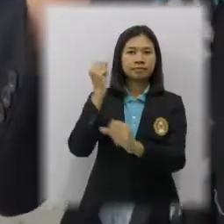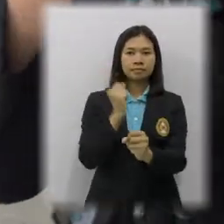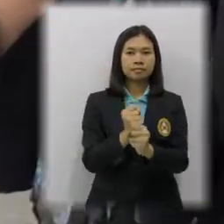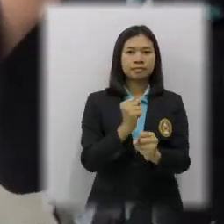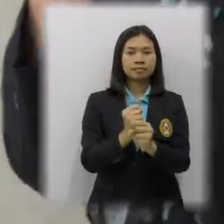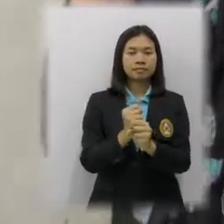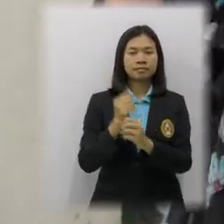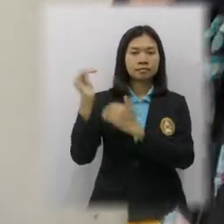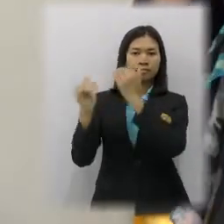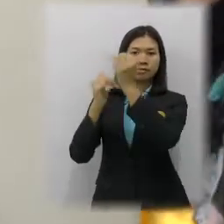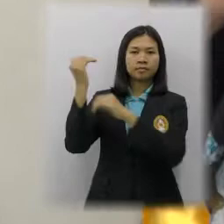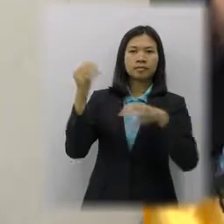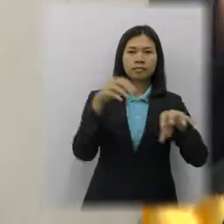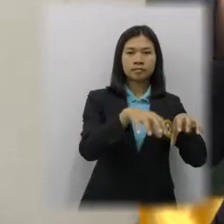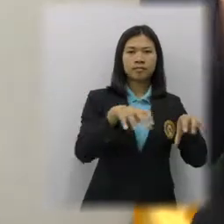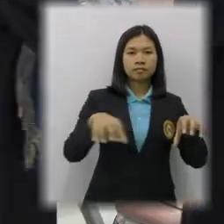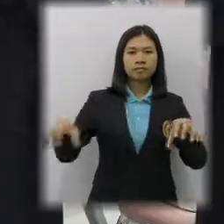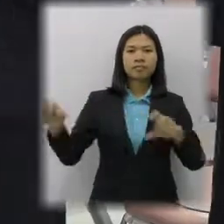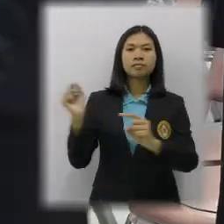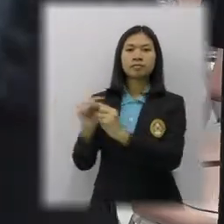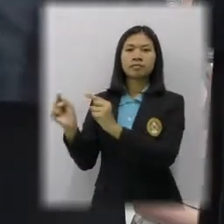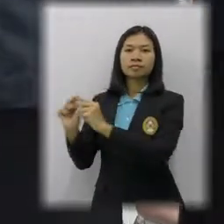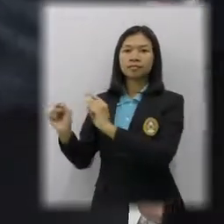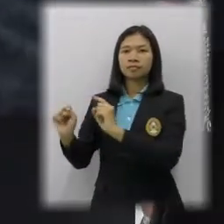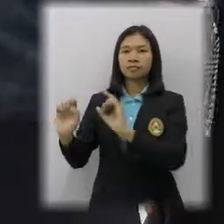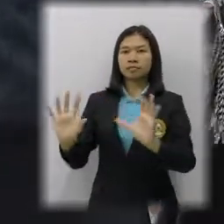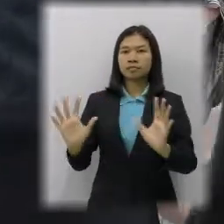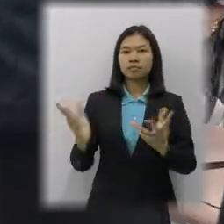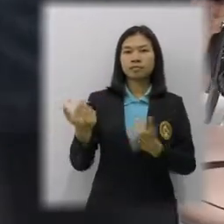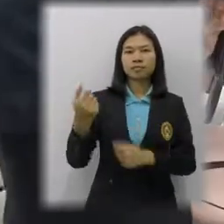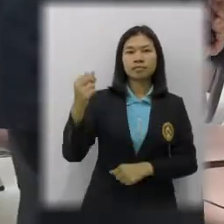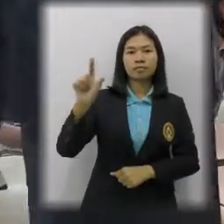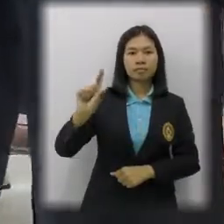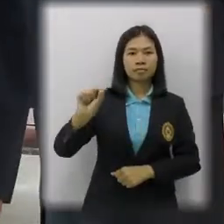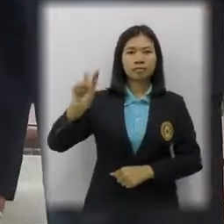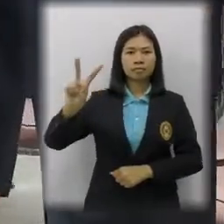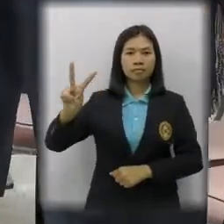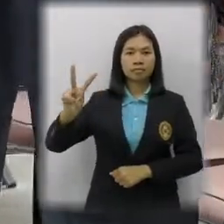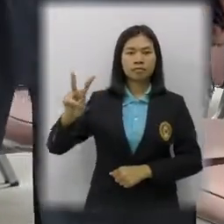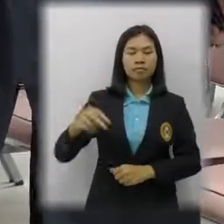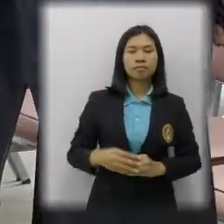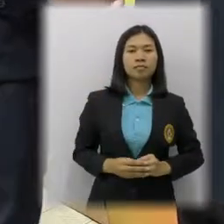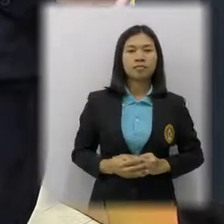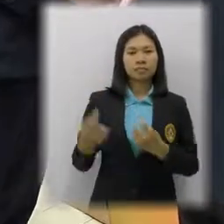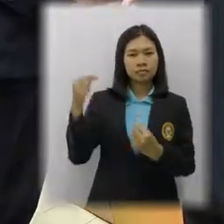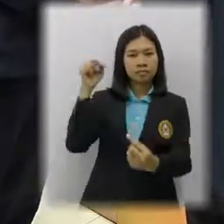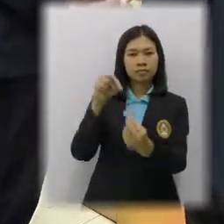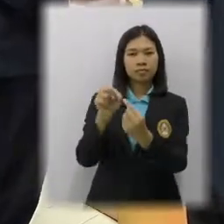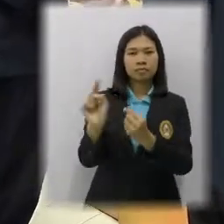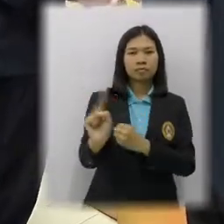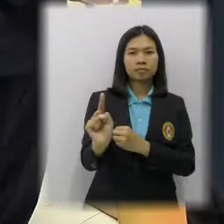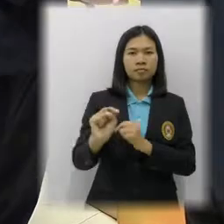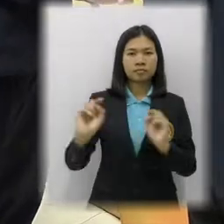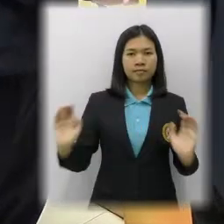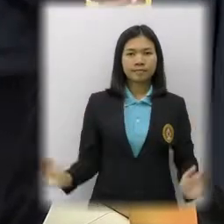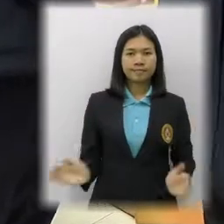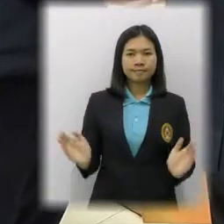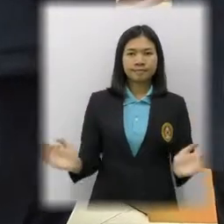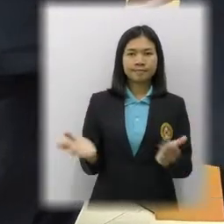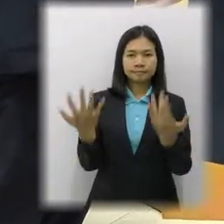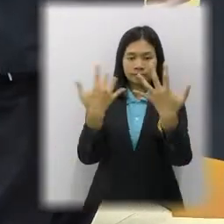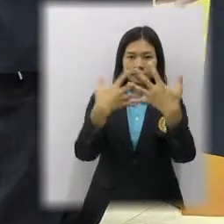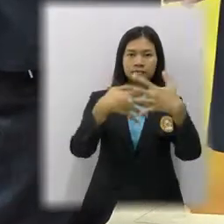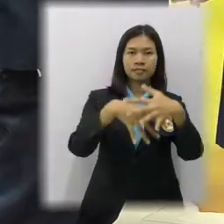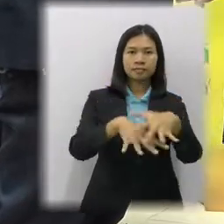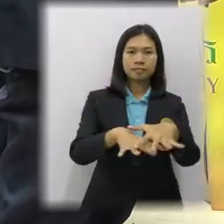านและพัฒนาหน่วยงานต่างๆรวมทั้งสิ้นจำนวน22องค์ความรู้โดยมีวัตถุประสงค์เพื่อส่งเสริม